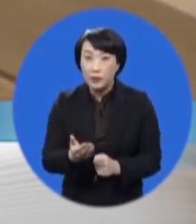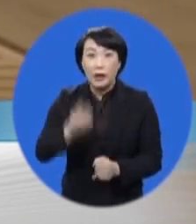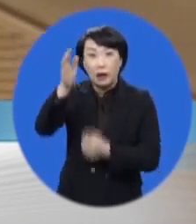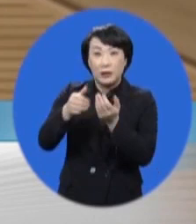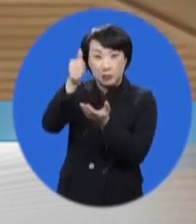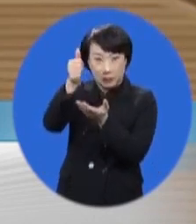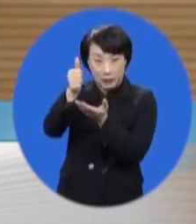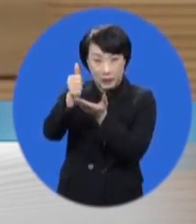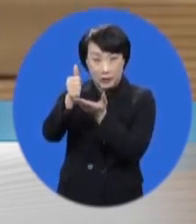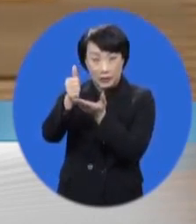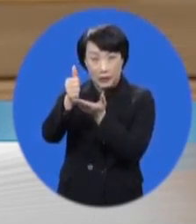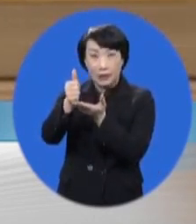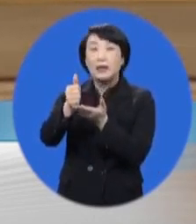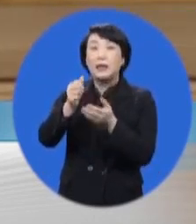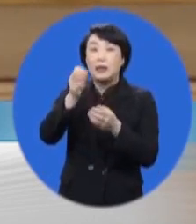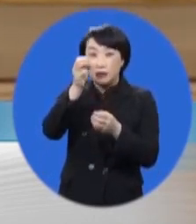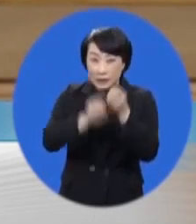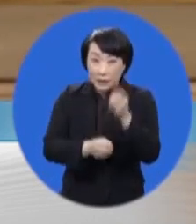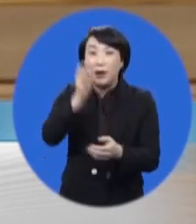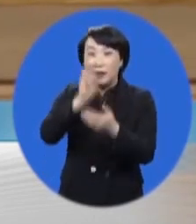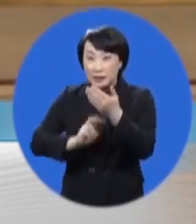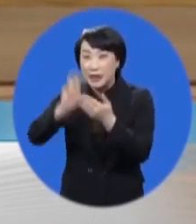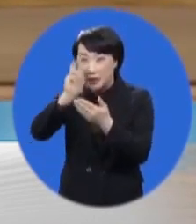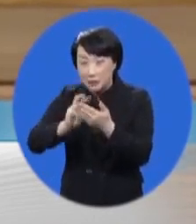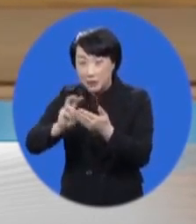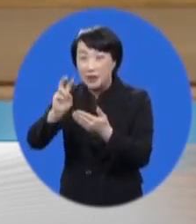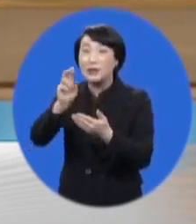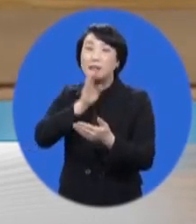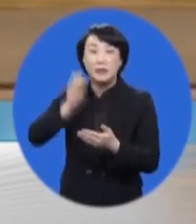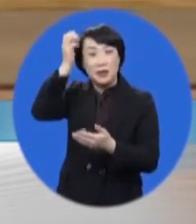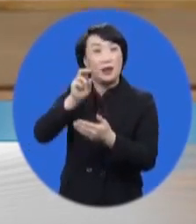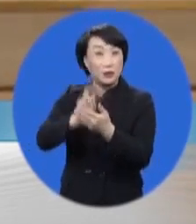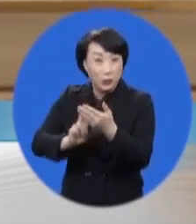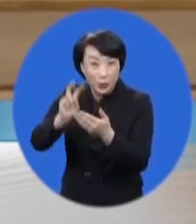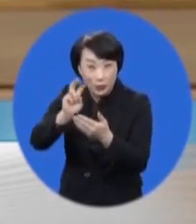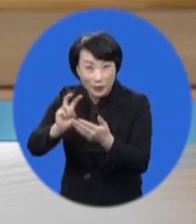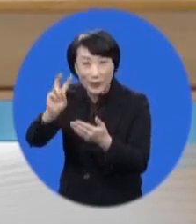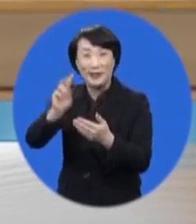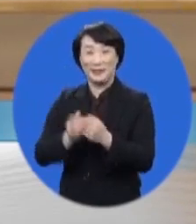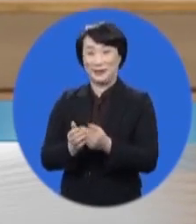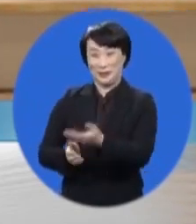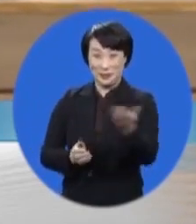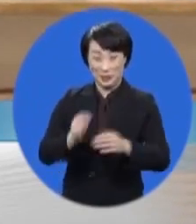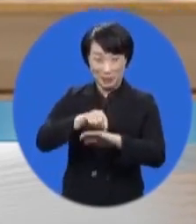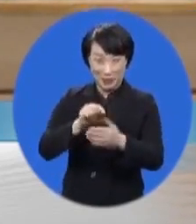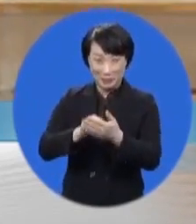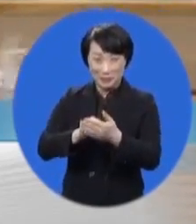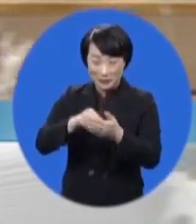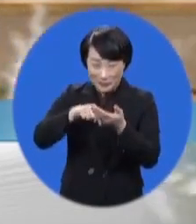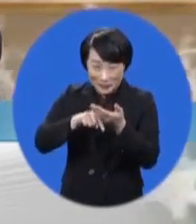하나님 앞에 시와 찬미와 신령한 노래들로 너희